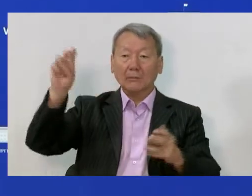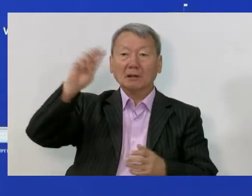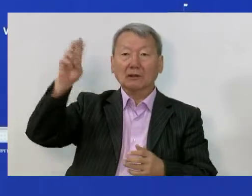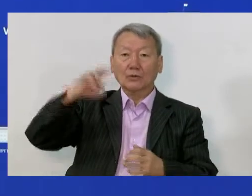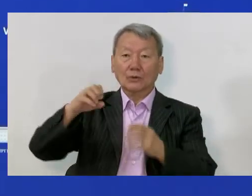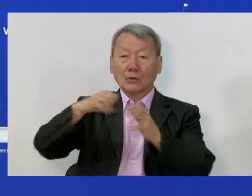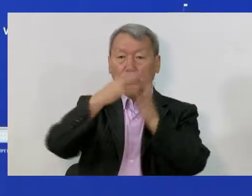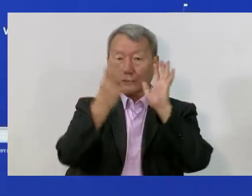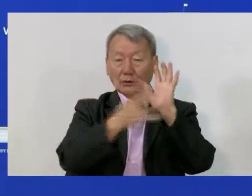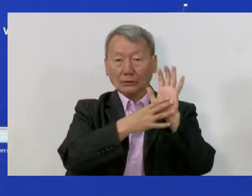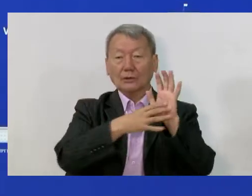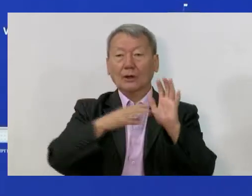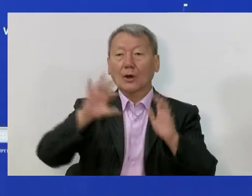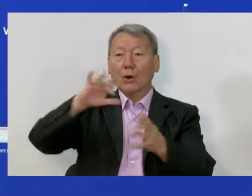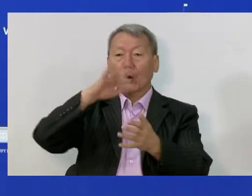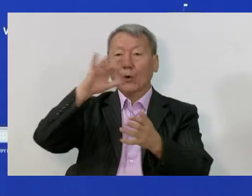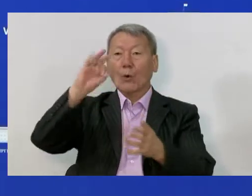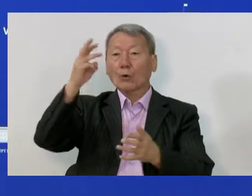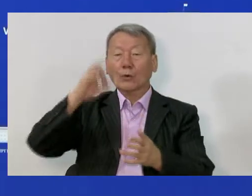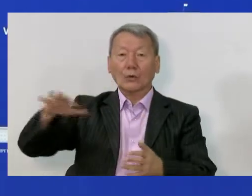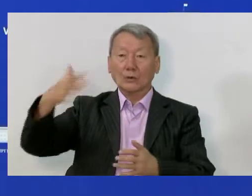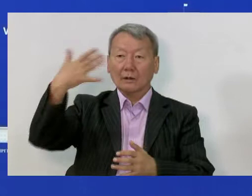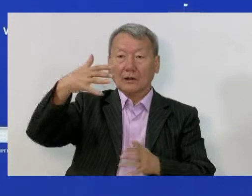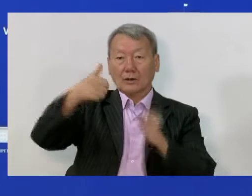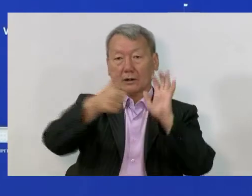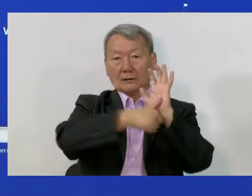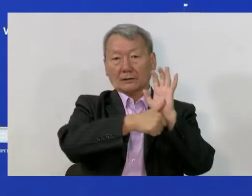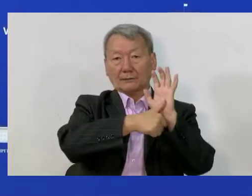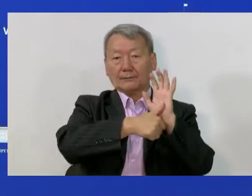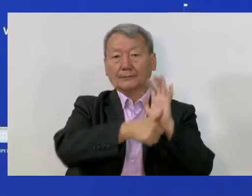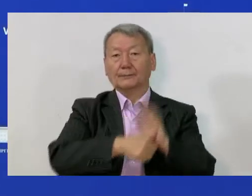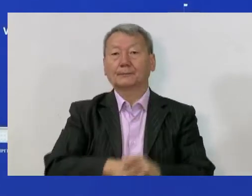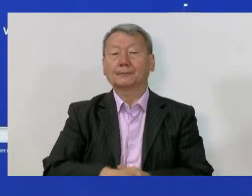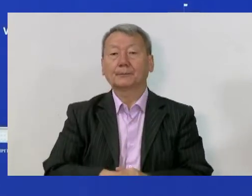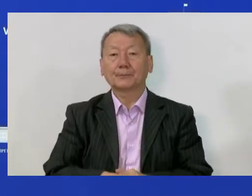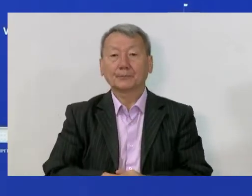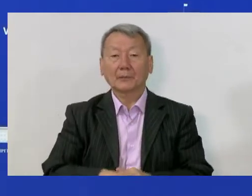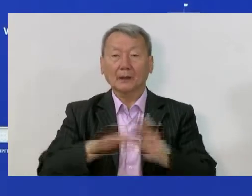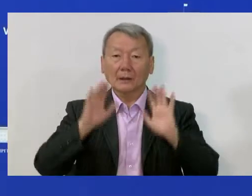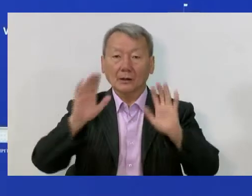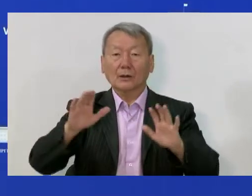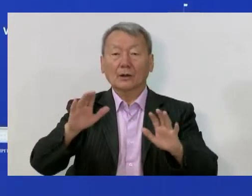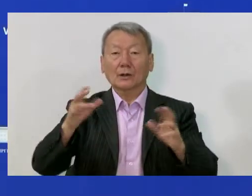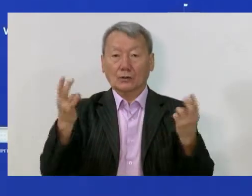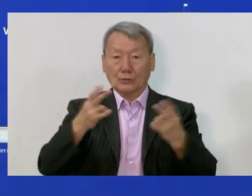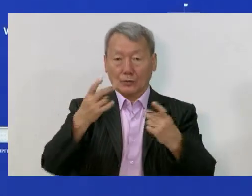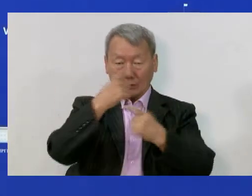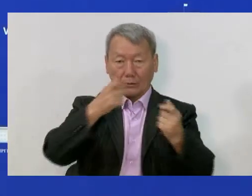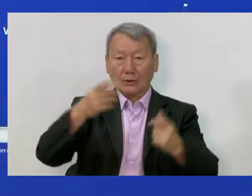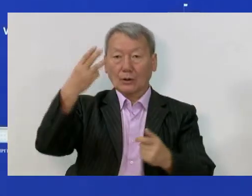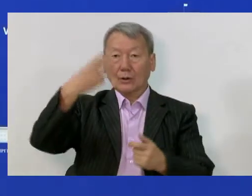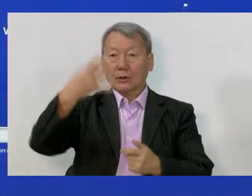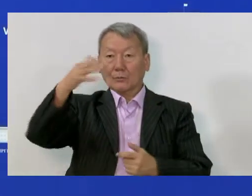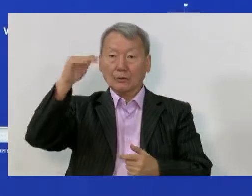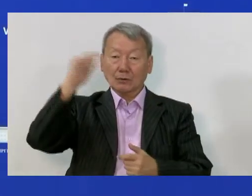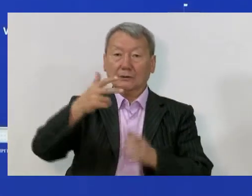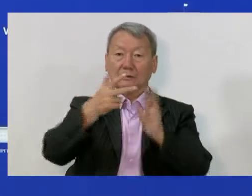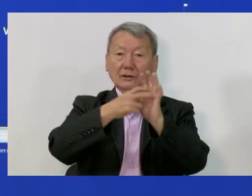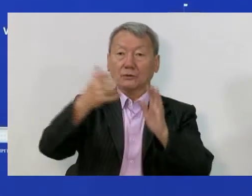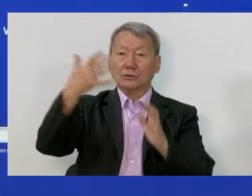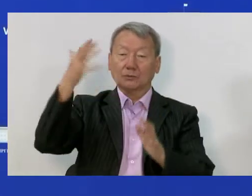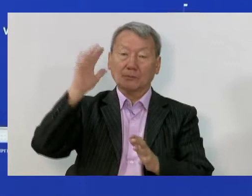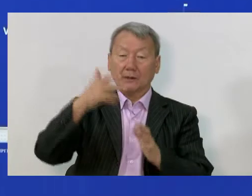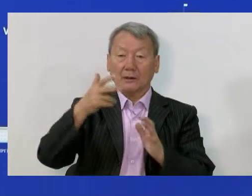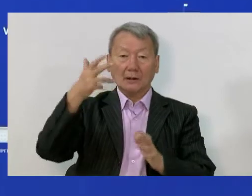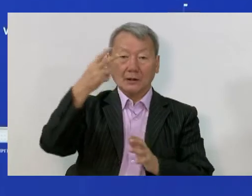Құш облысында 56 ұшыр. Жалпылау айтқанда 35 805